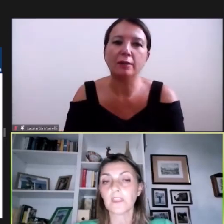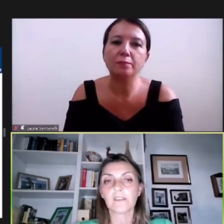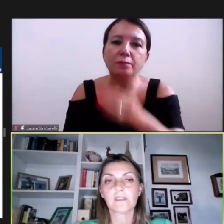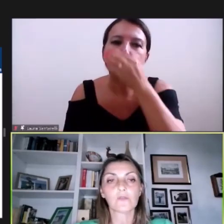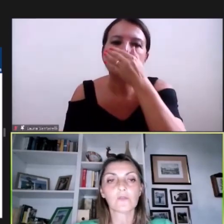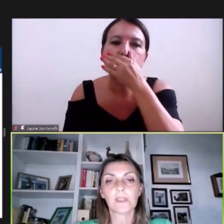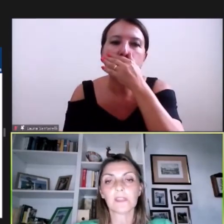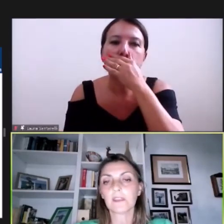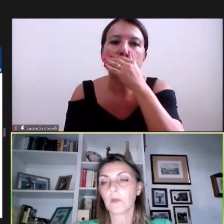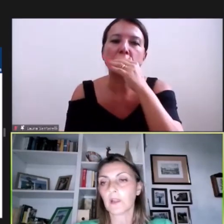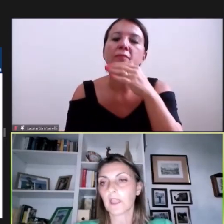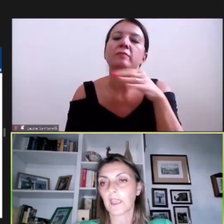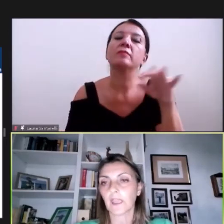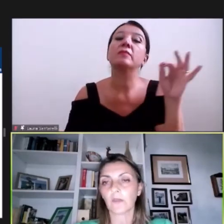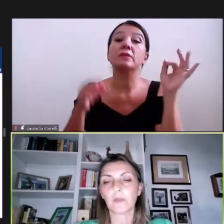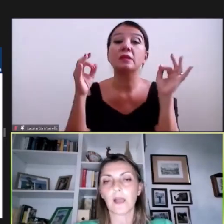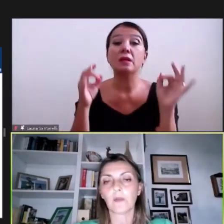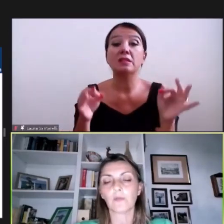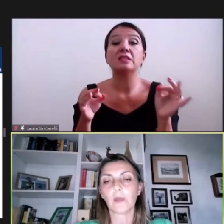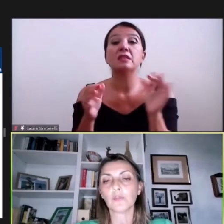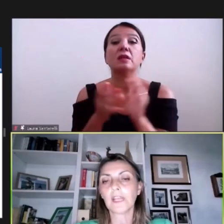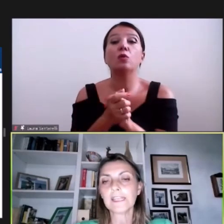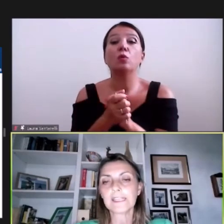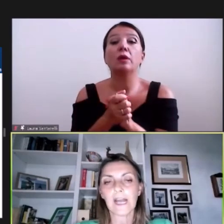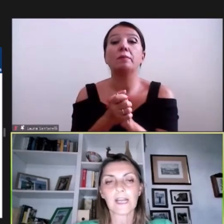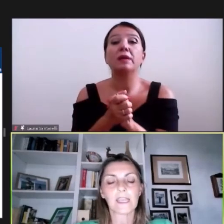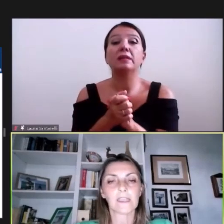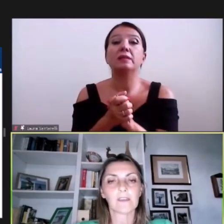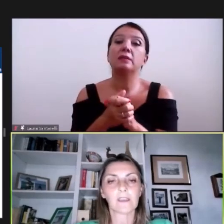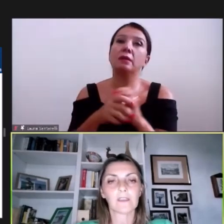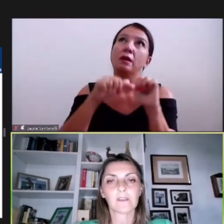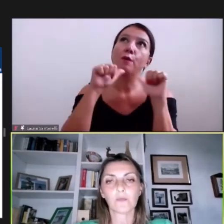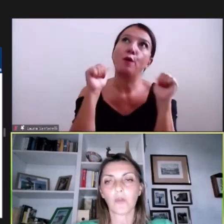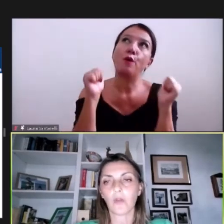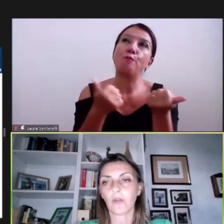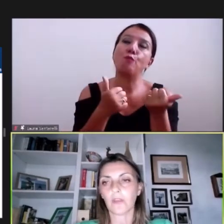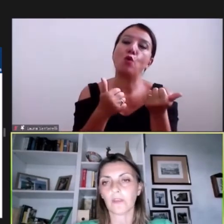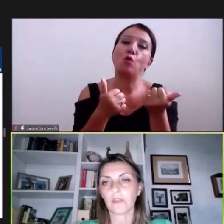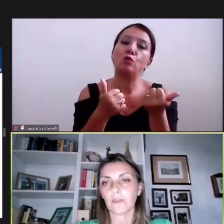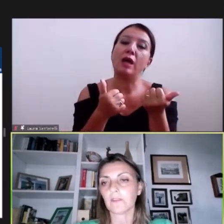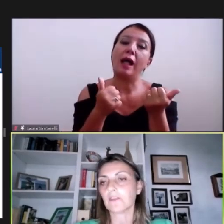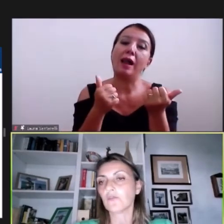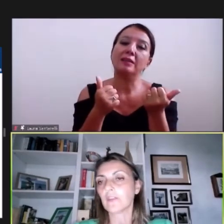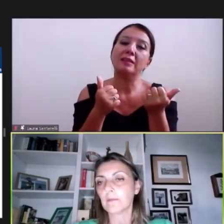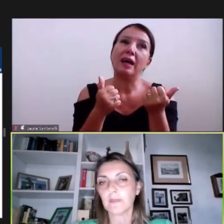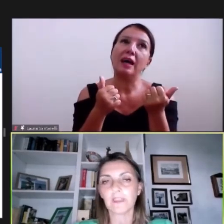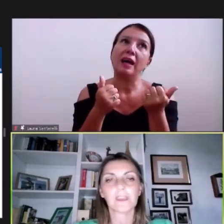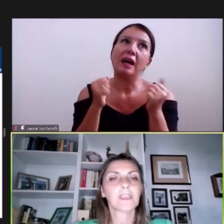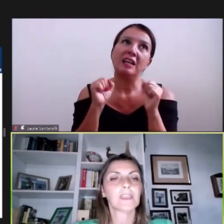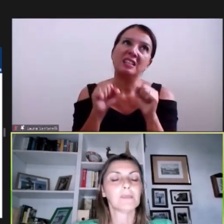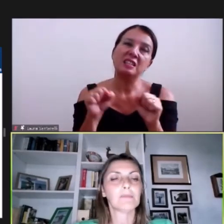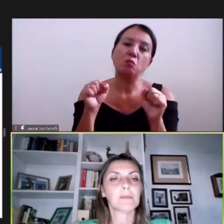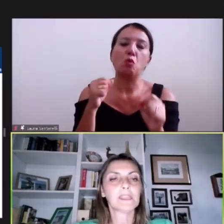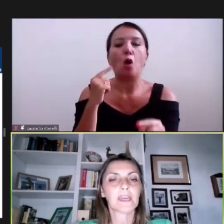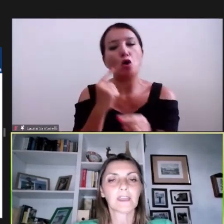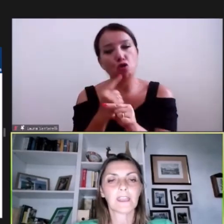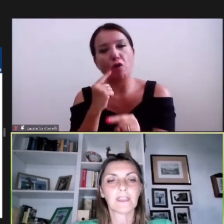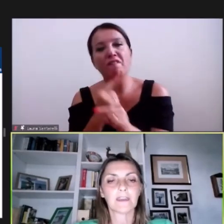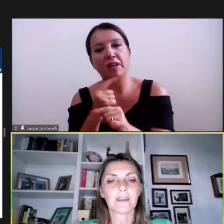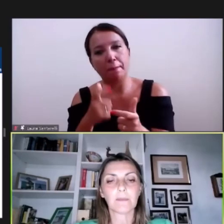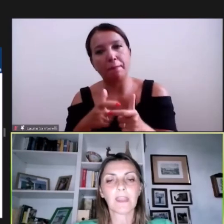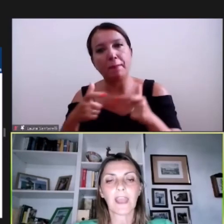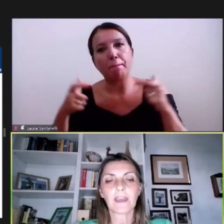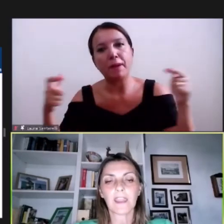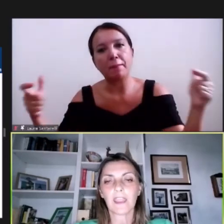E quindi è sicuramente una modalità che si può e si dovrebbe implementare